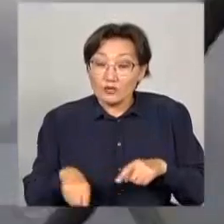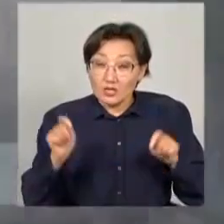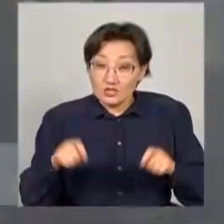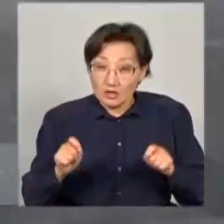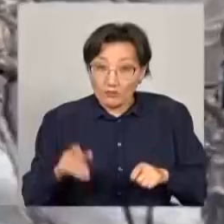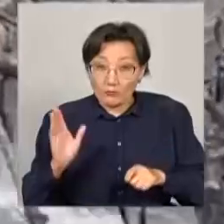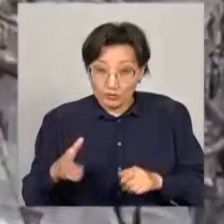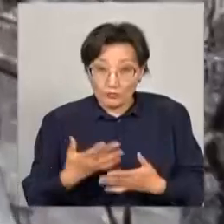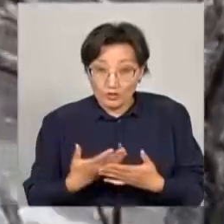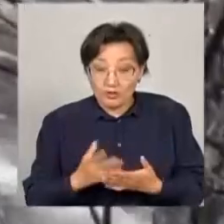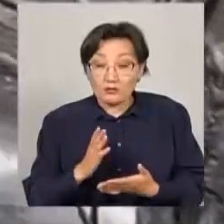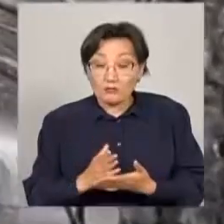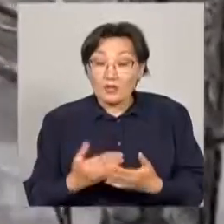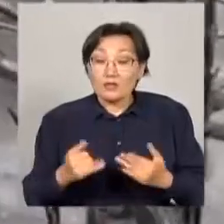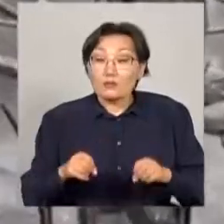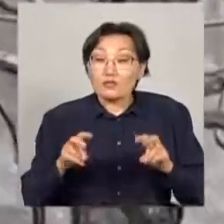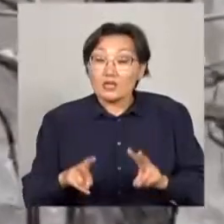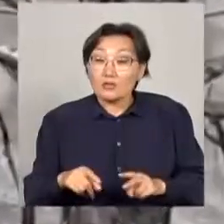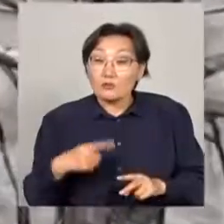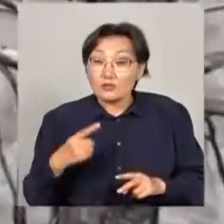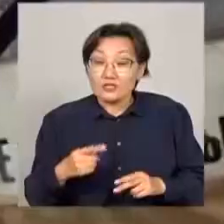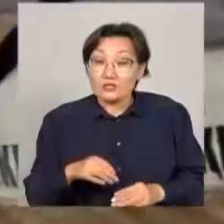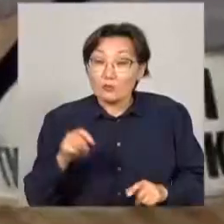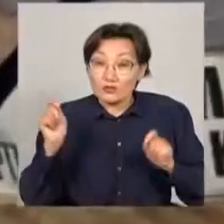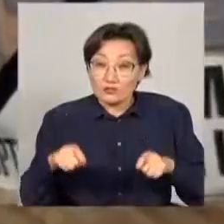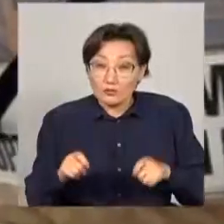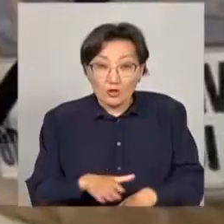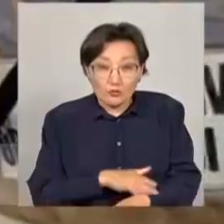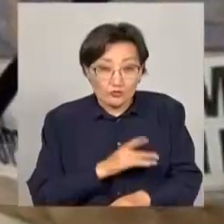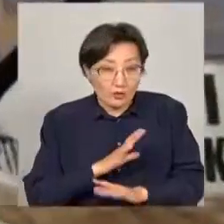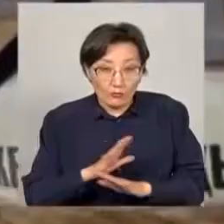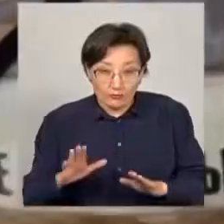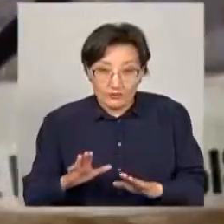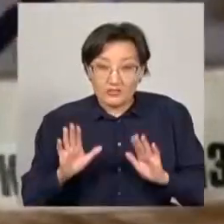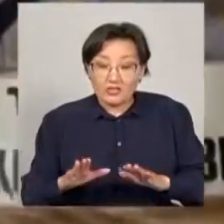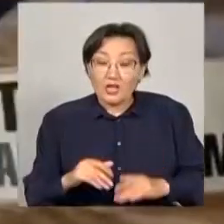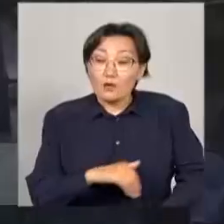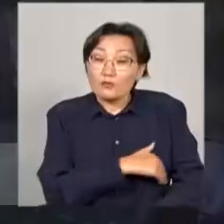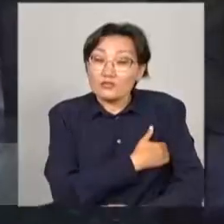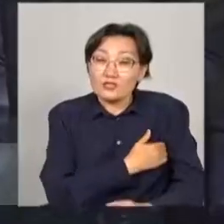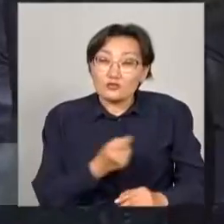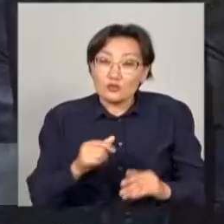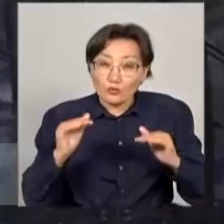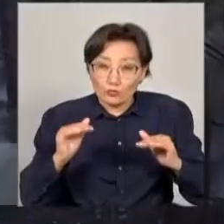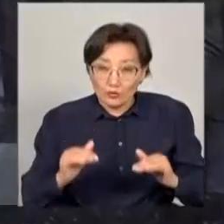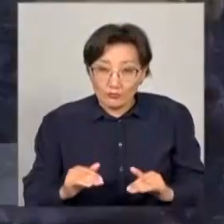деп болжап отыр. Алайда Қазгидромет мамандары жауын шашын ұзаққа созылмайтынын, тек температура сәл ғана